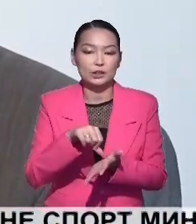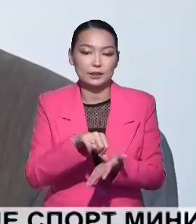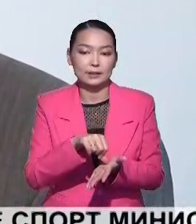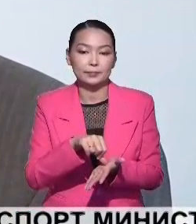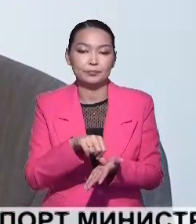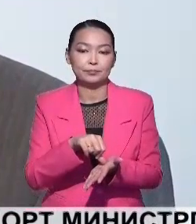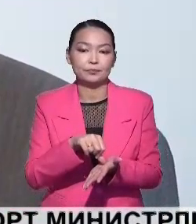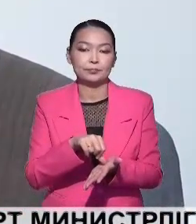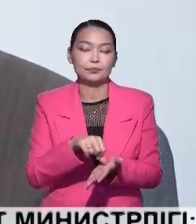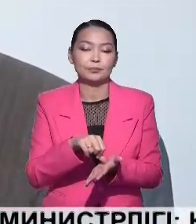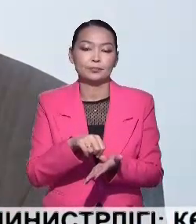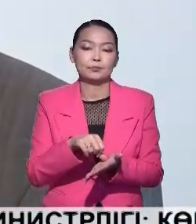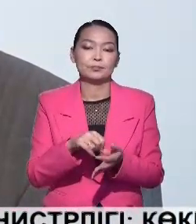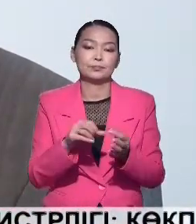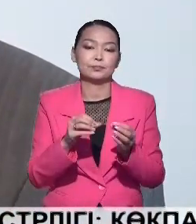учаскенің